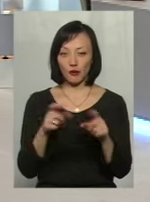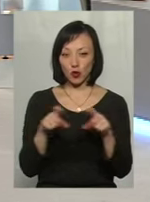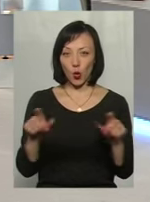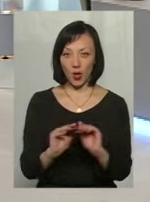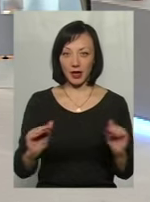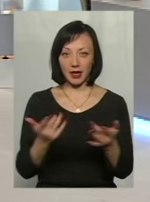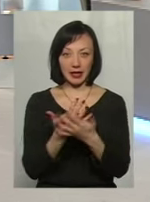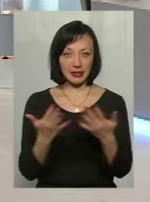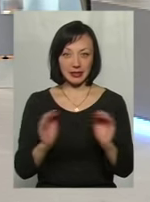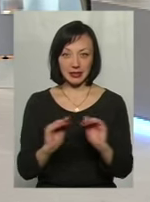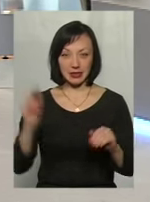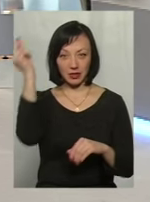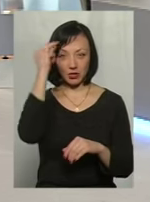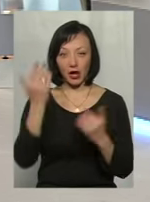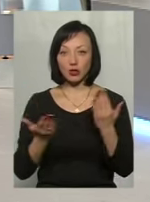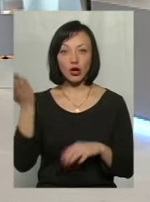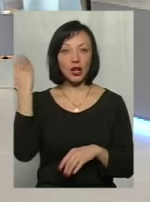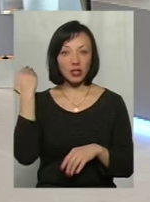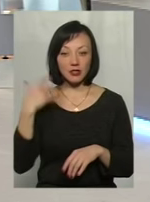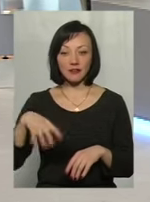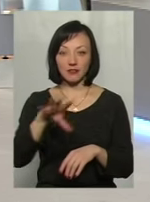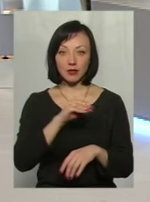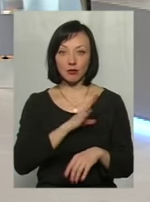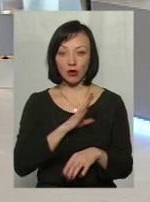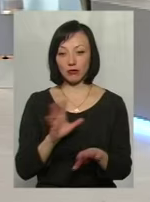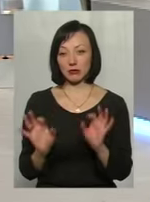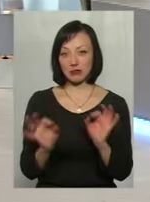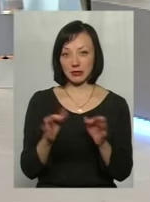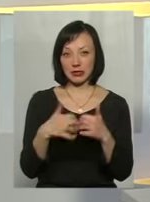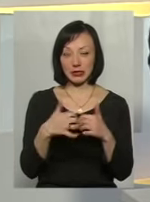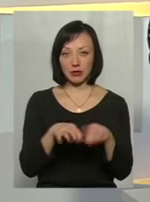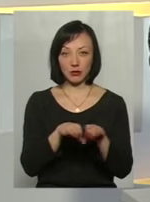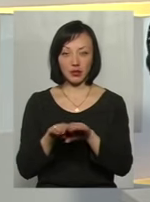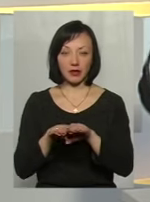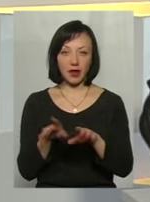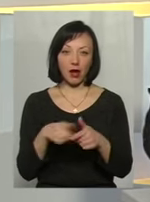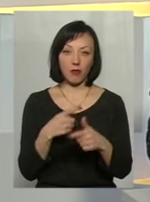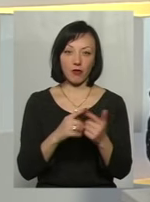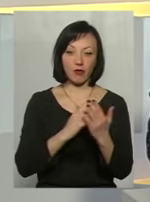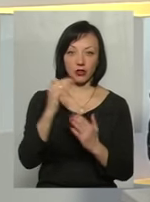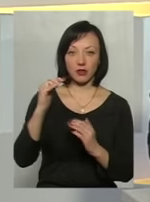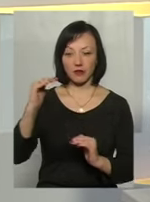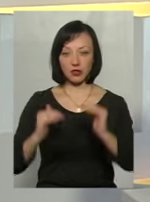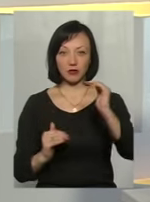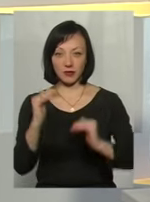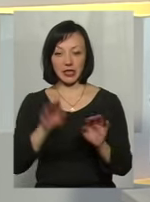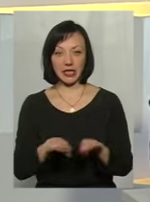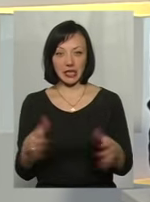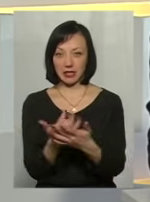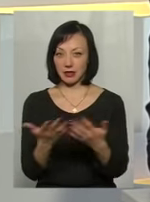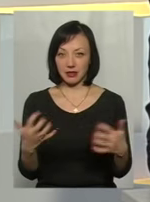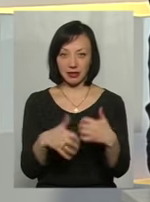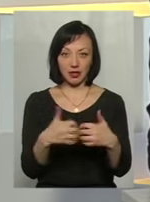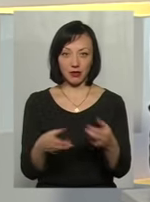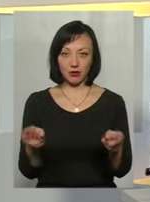діти навчаються. І зараз, якщо раніше всі були на якомусь більш-менш середньому рівні, то зараз або вище, або нижче. Якось середнього вже